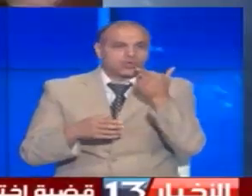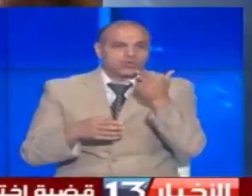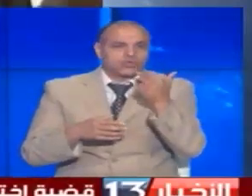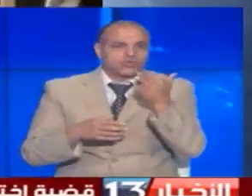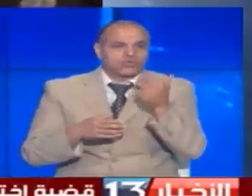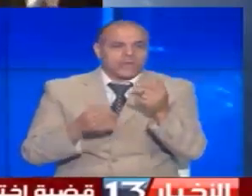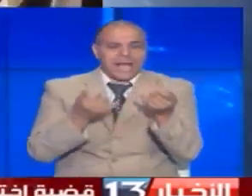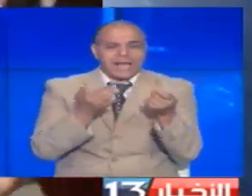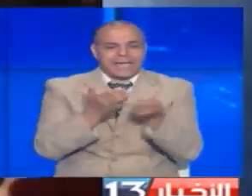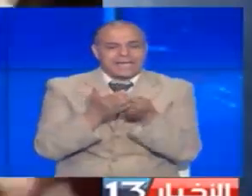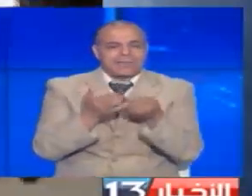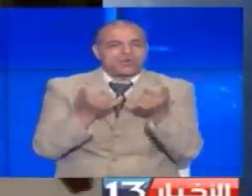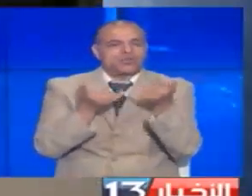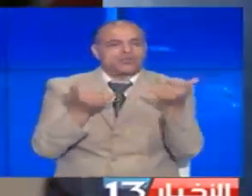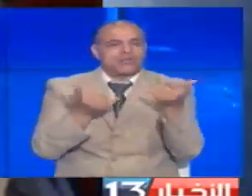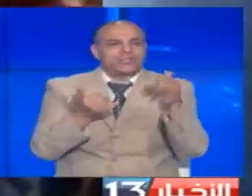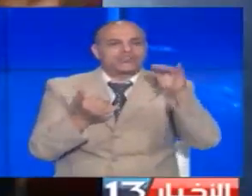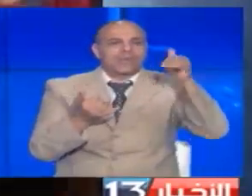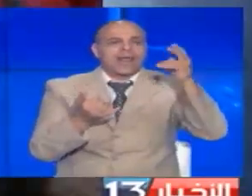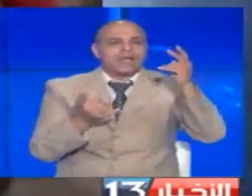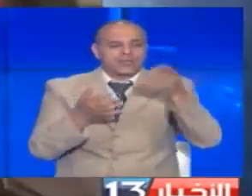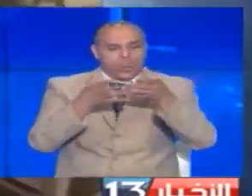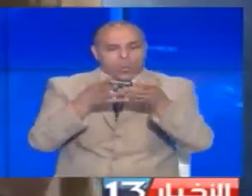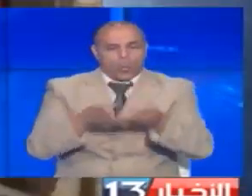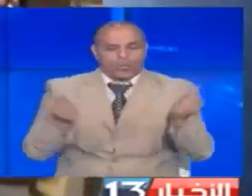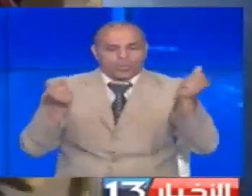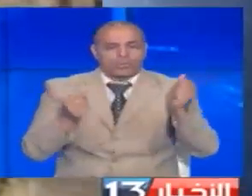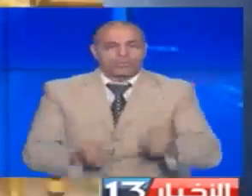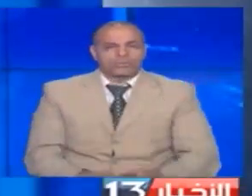الكاتب والصحفي جميع الخارجين